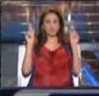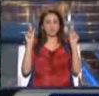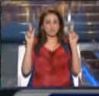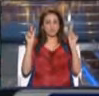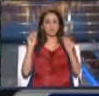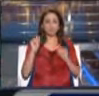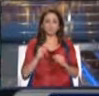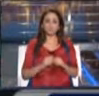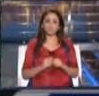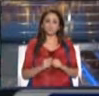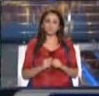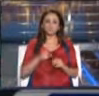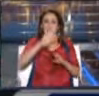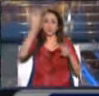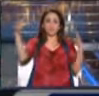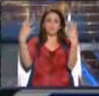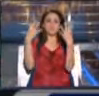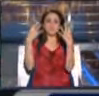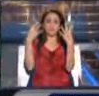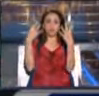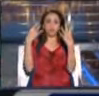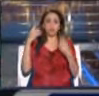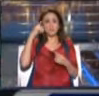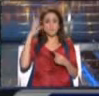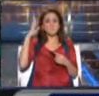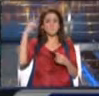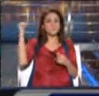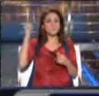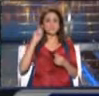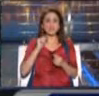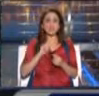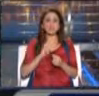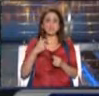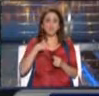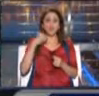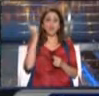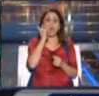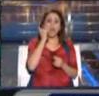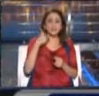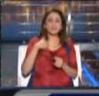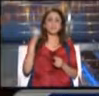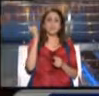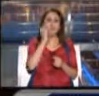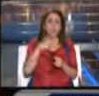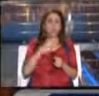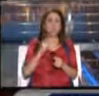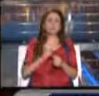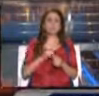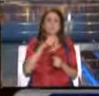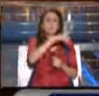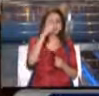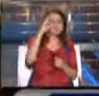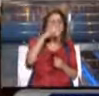هو المشاهد نفسه ما بيقدرش ينسى ده. يعني المشاهد بيتعامل معاك انت اهلاوي، ده احمد شريف بتاع الاهلي او خالد الغندور بتاع الزمالك،